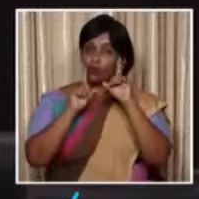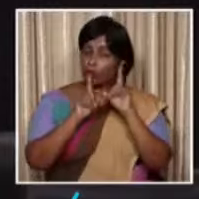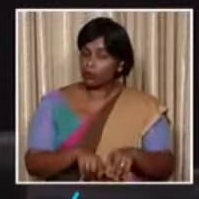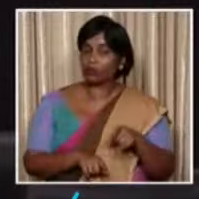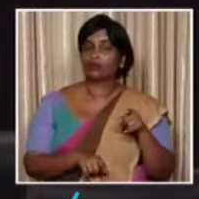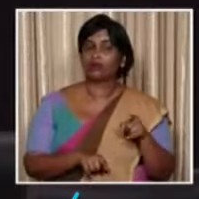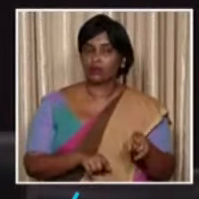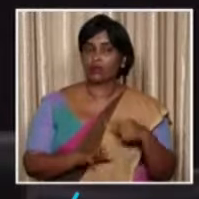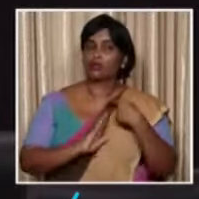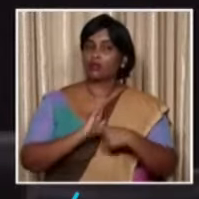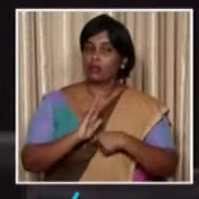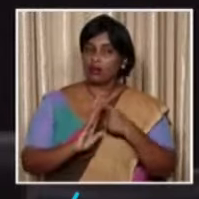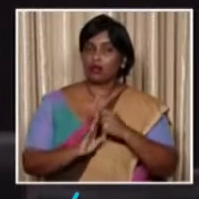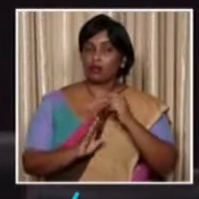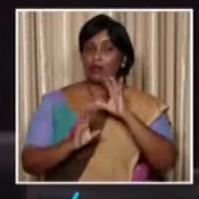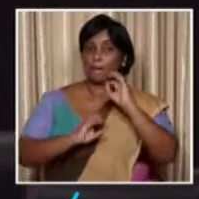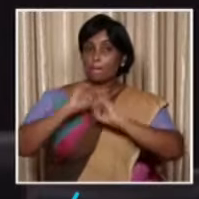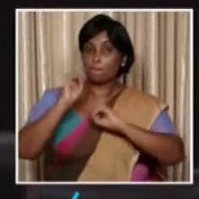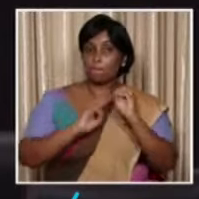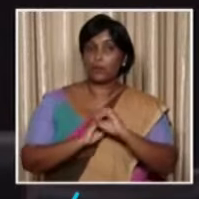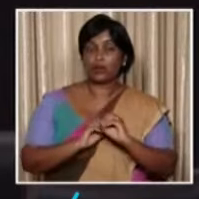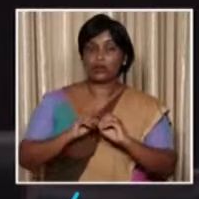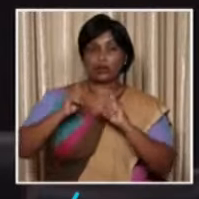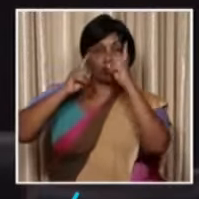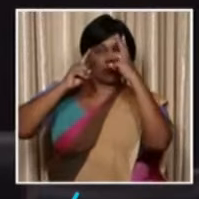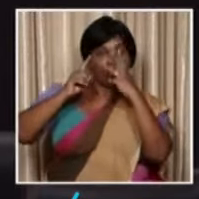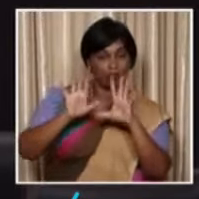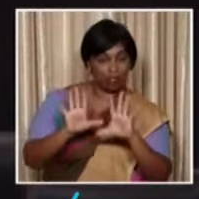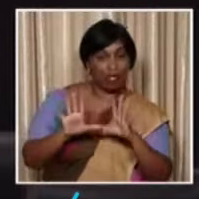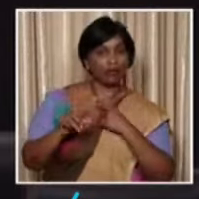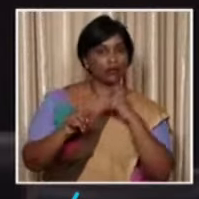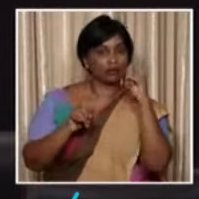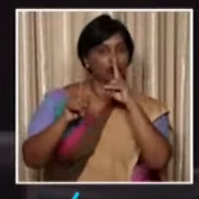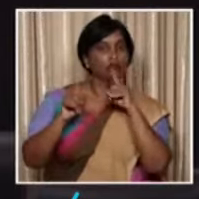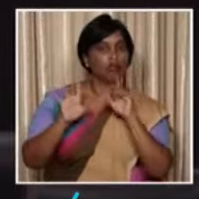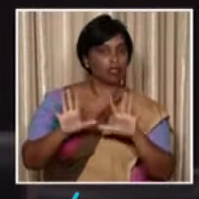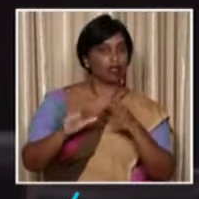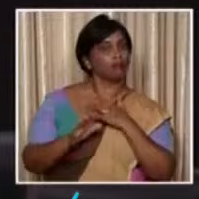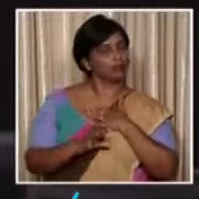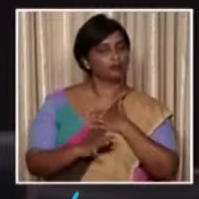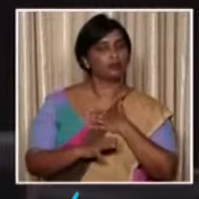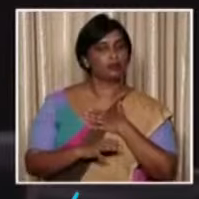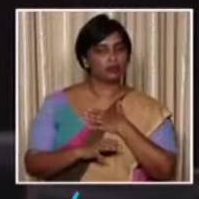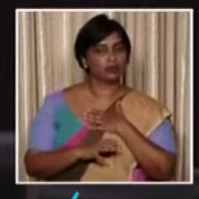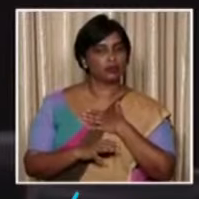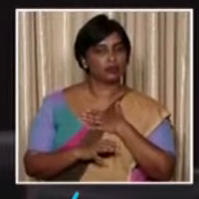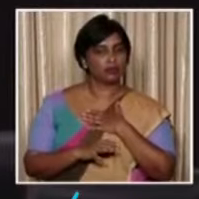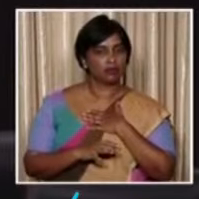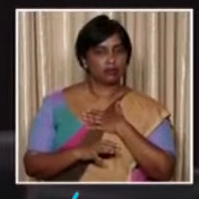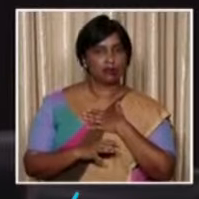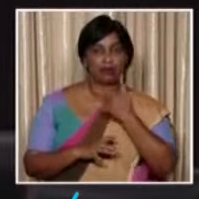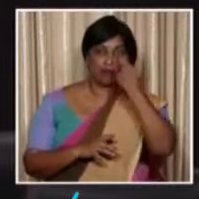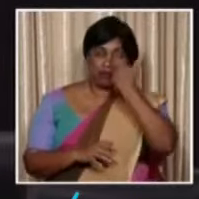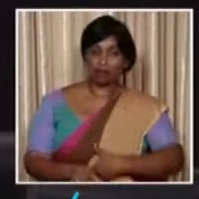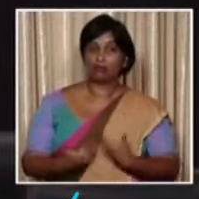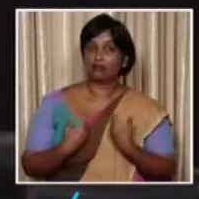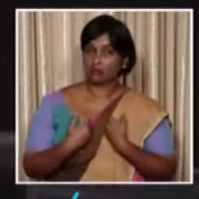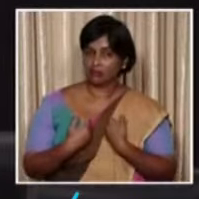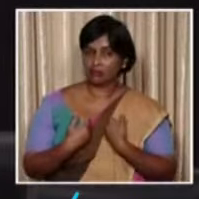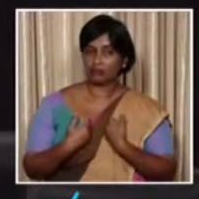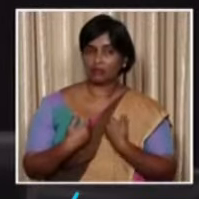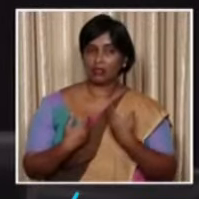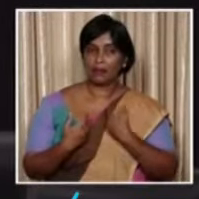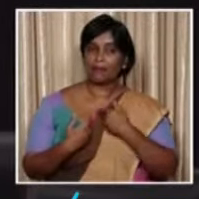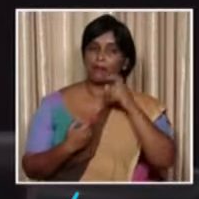තමයි ලංකාවේ ප්‍රතිශතයෙන් 10ට මං පාර්ලිමේන්තුවට ආවේ 10ට එහෙම ආපු මිනිහා